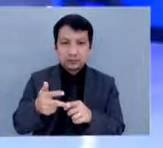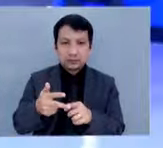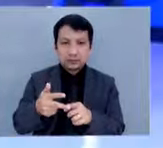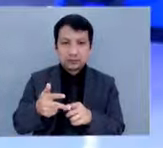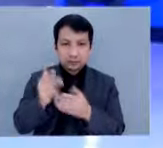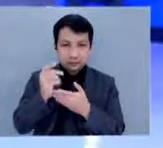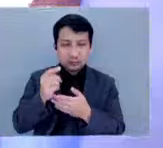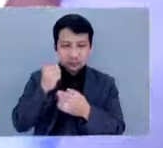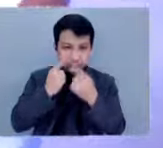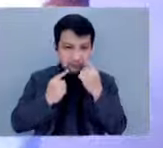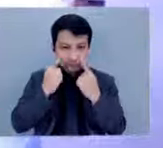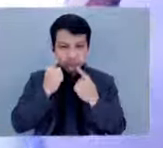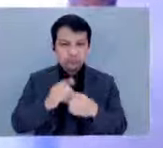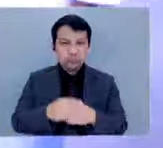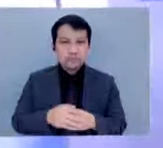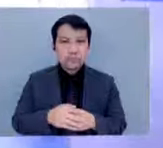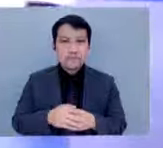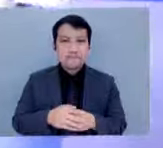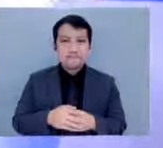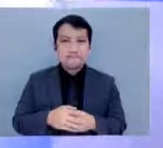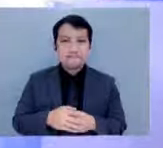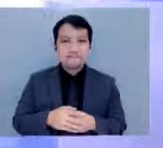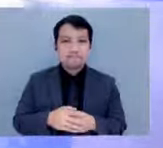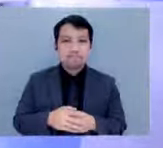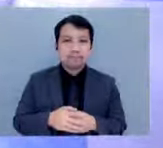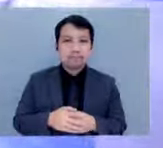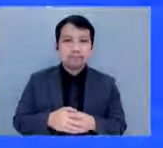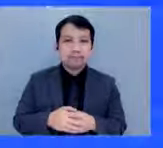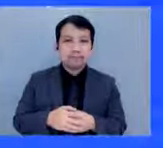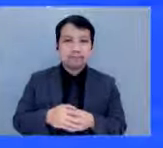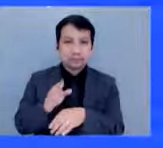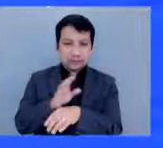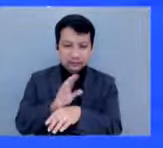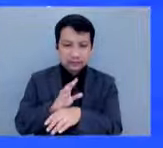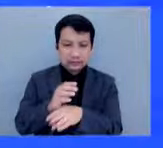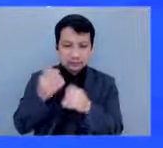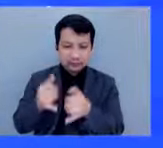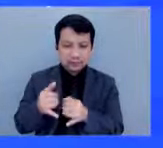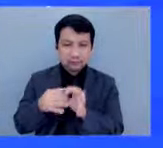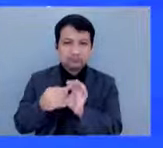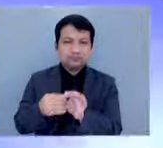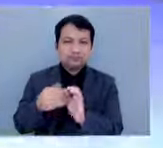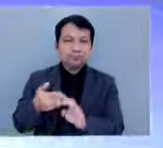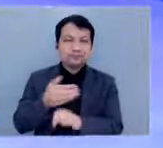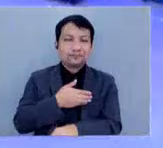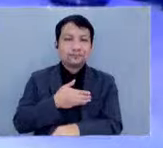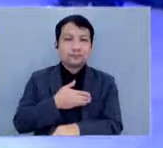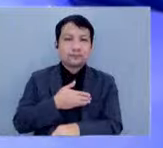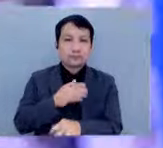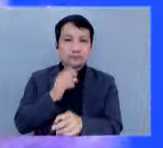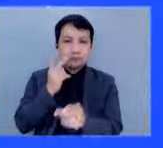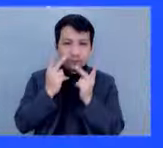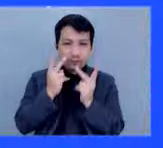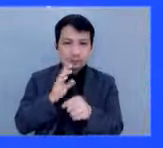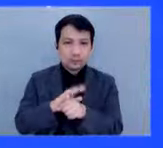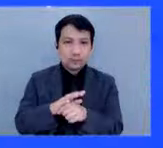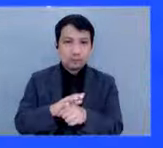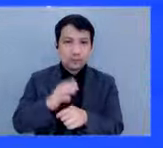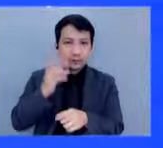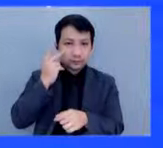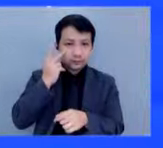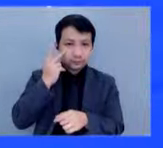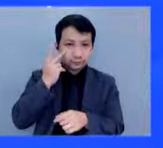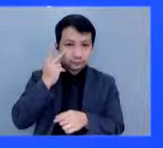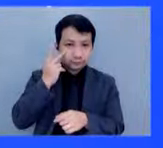Siya excited! Excited! Naku, excited ako maglaro na. Bago ang pilot episode, bumisita kanina si Kiko at Sara sa